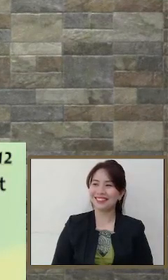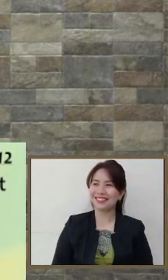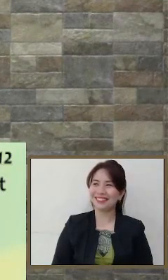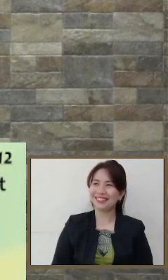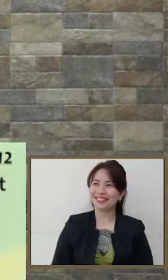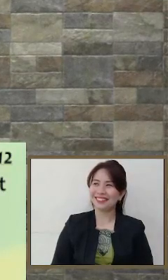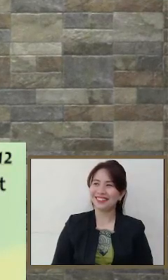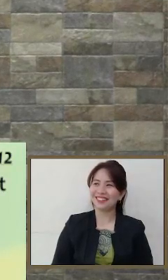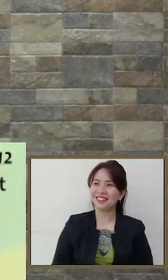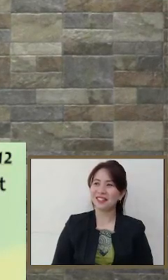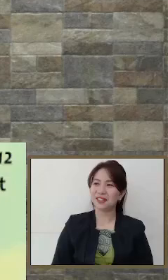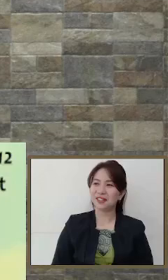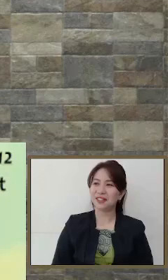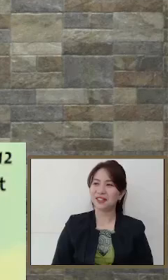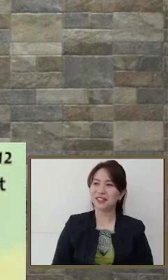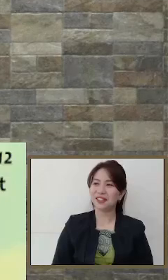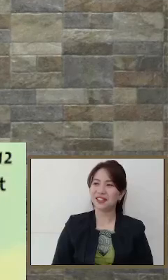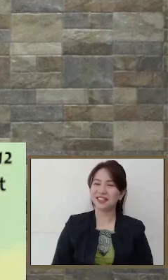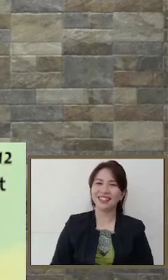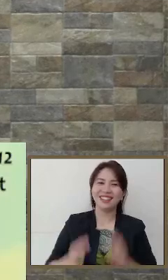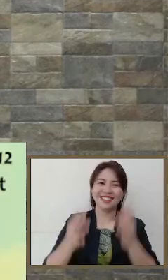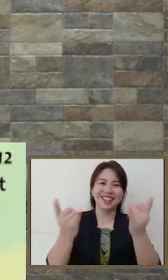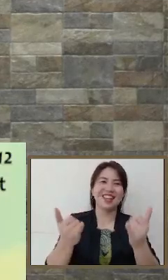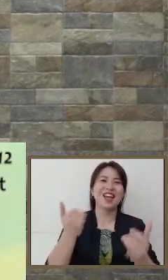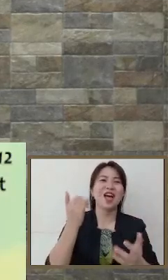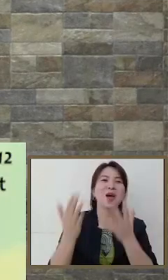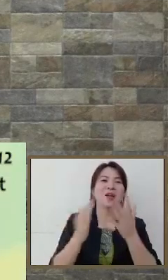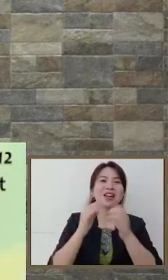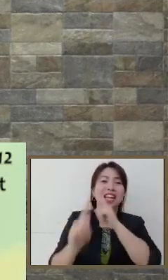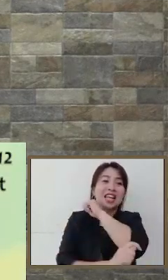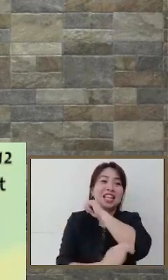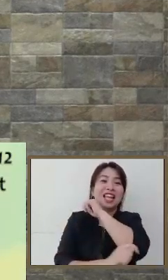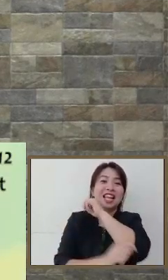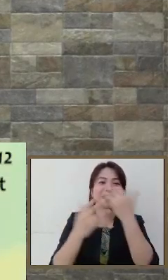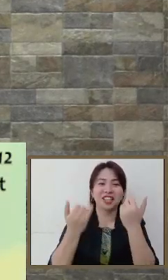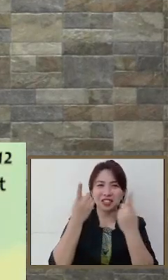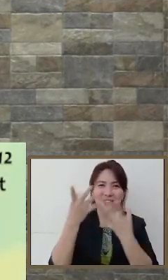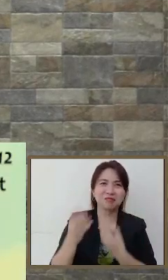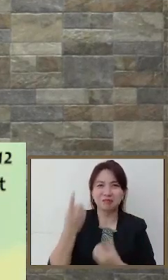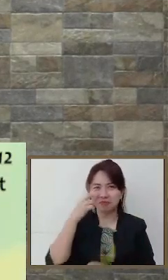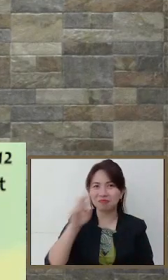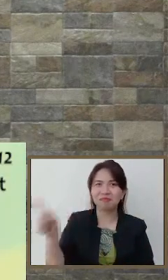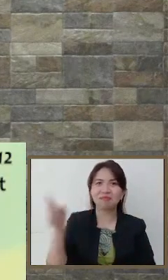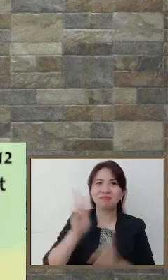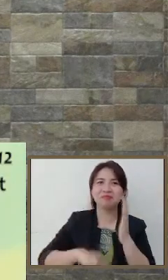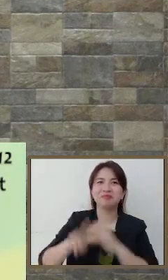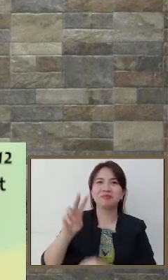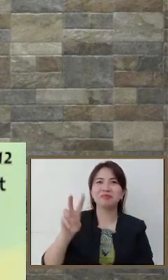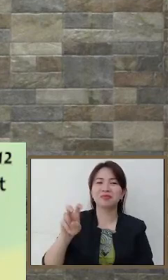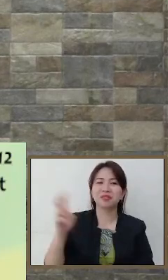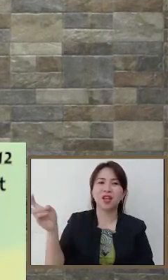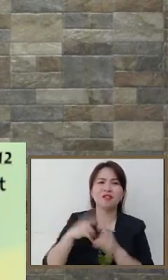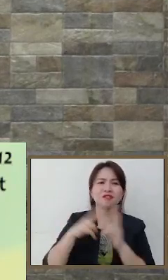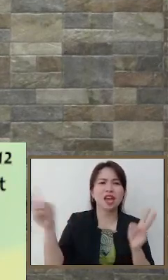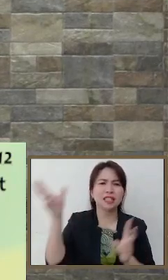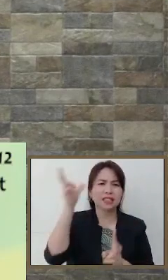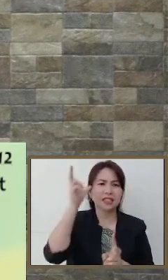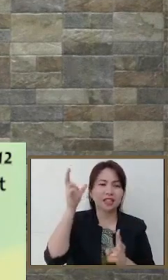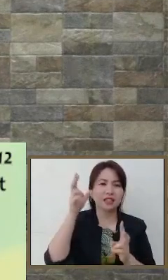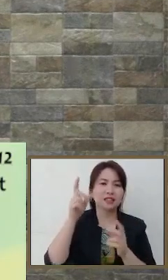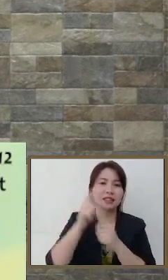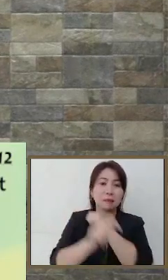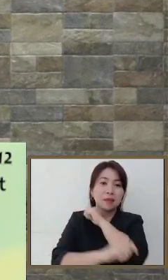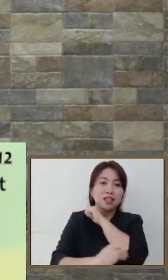na bumaba na yung kilay ko ah pinapagod mo ako o ka ngayon aan na Tingnan niyo kung gaano kaseryoso ang